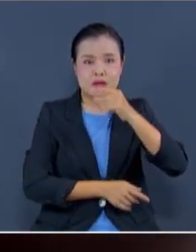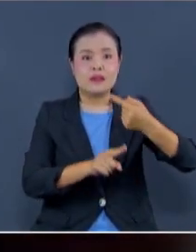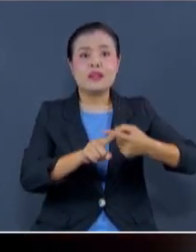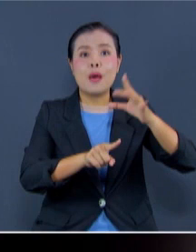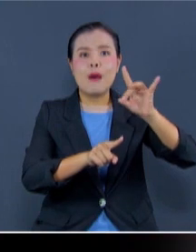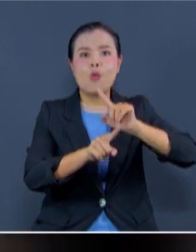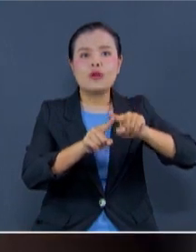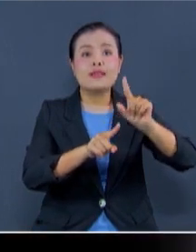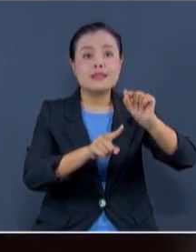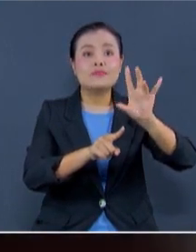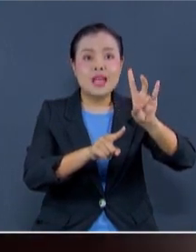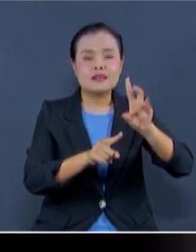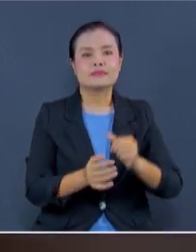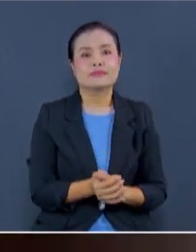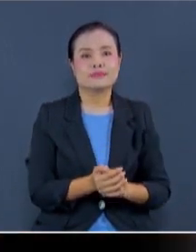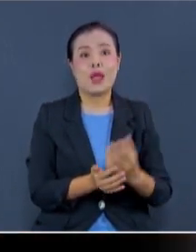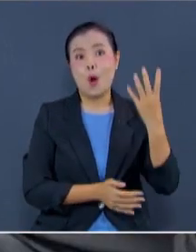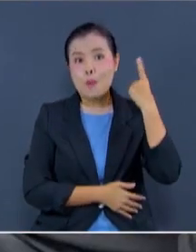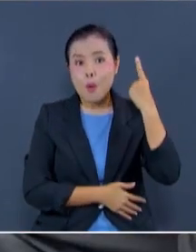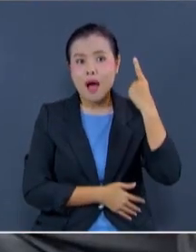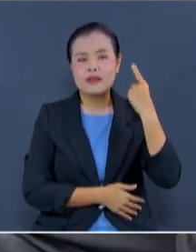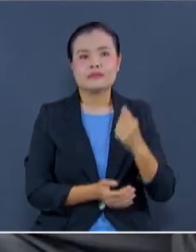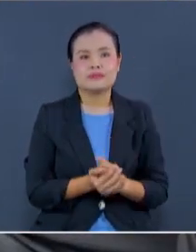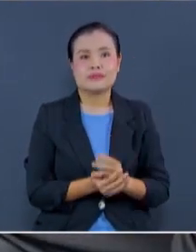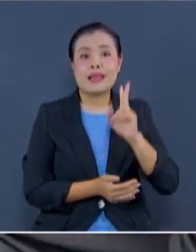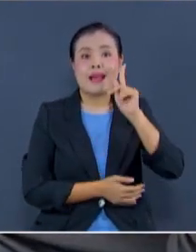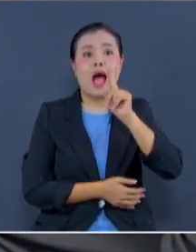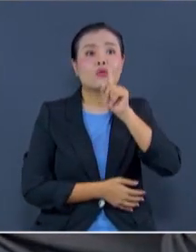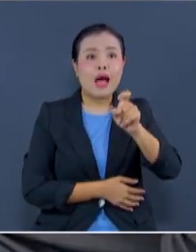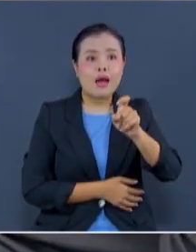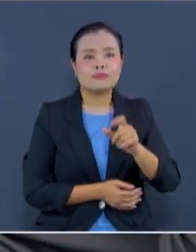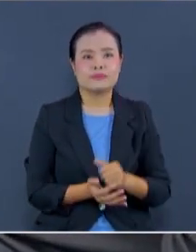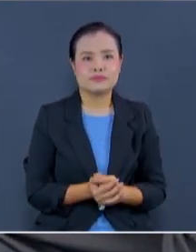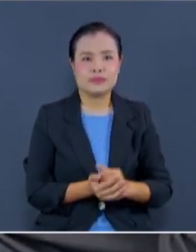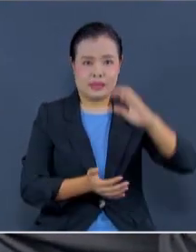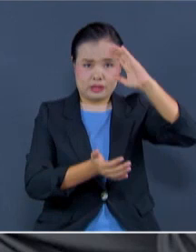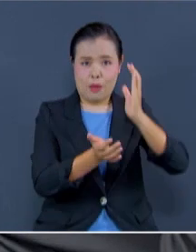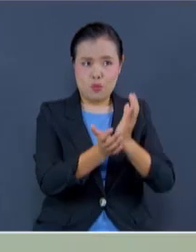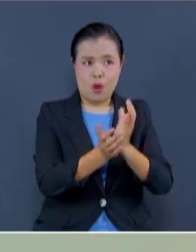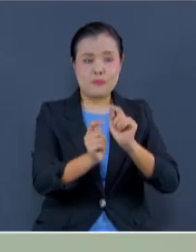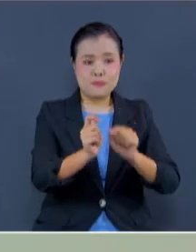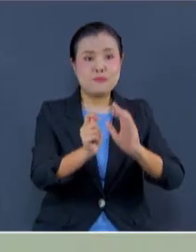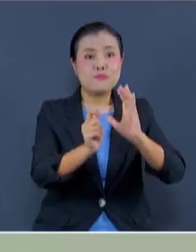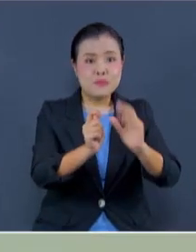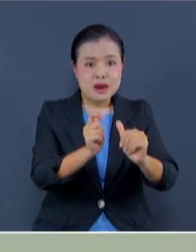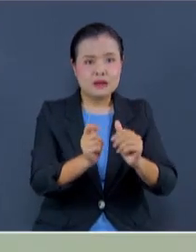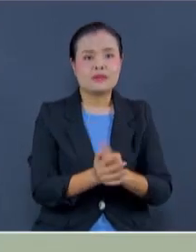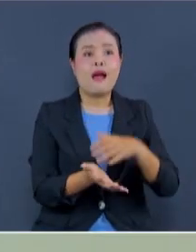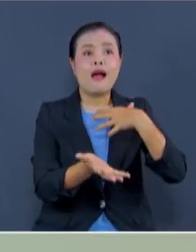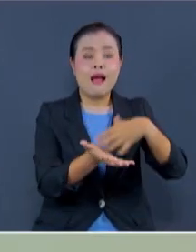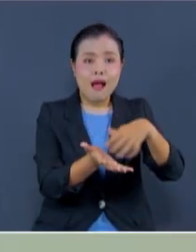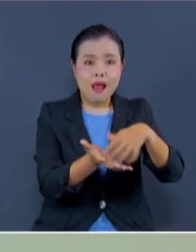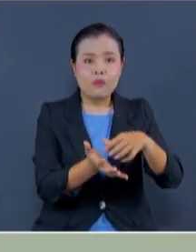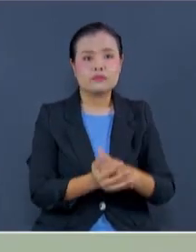คมที่ผ่านมาล่าสุดคุณผู้ชมครับเมื่อวานนี้ทีมข่าวสอบถามข้อเท็จจริงกับตำรวจสภ.เมืองนครสวรรค์เล่าบอกว่